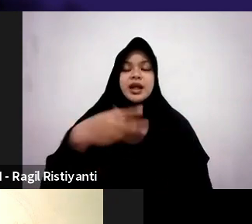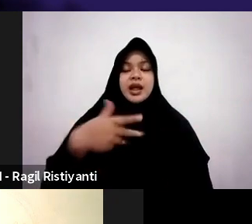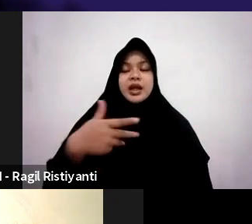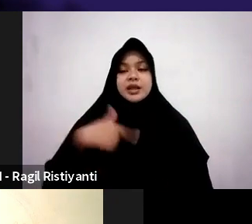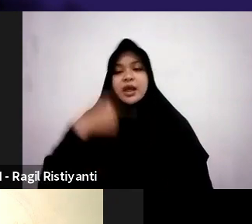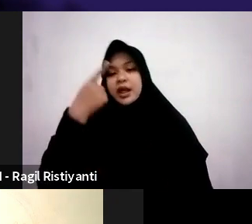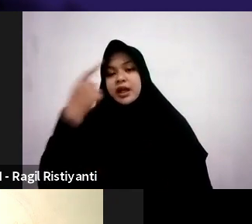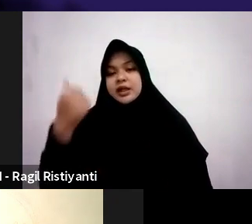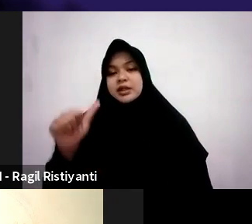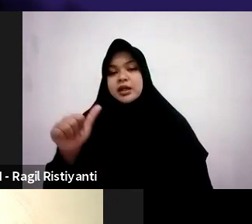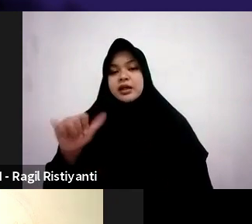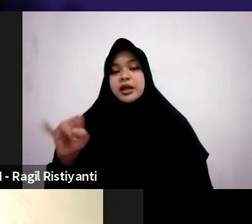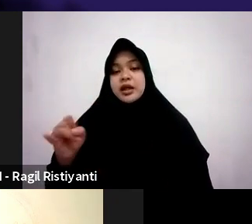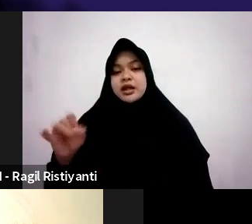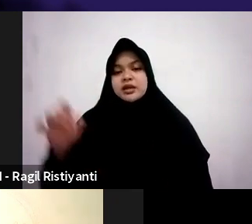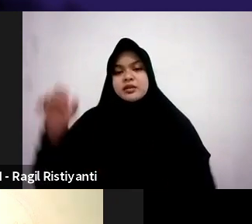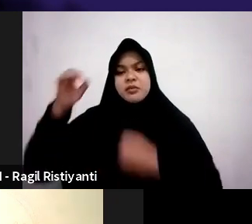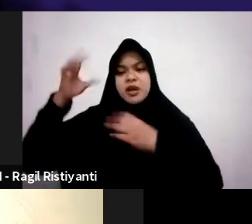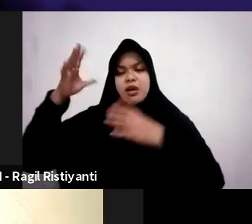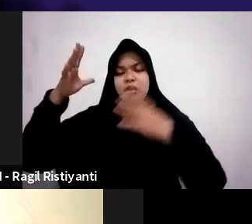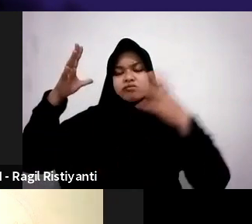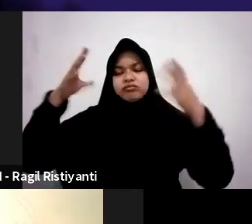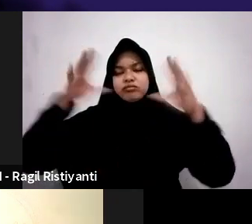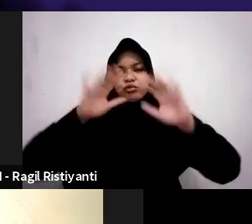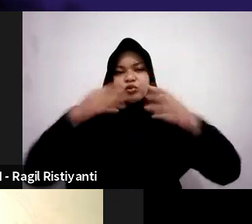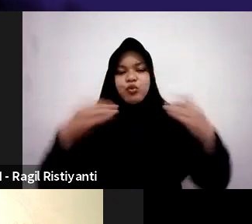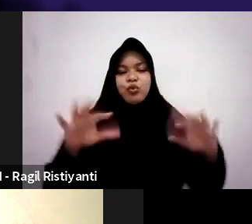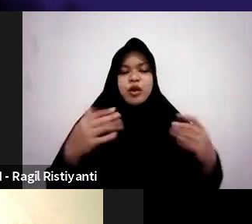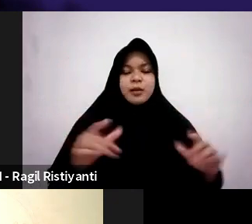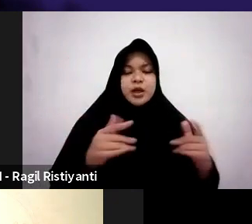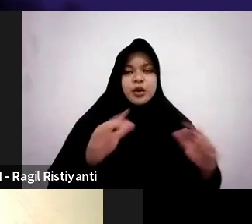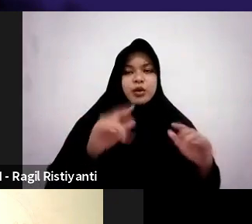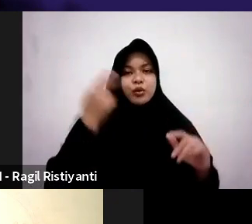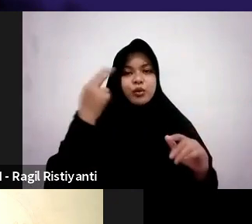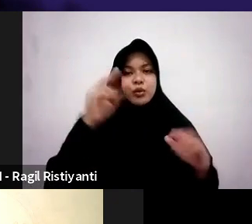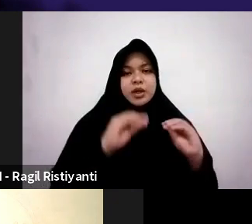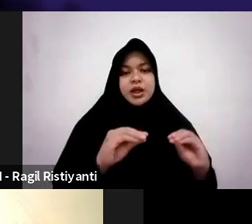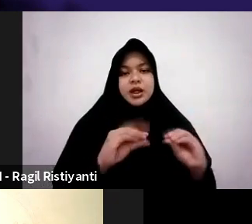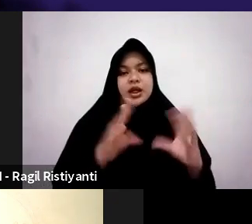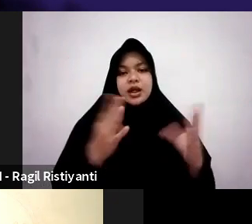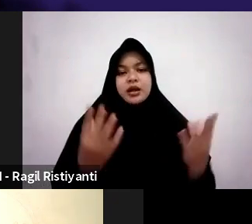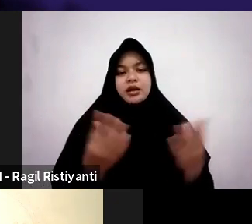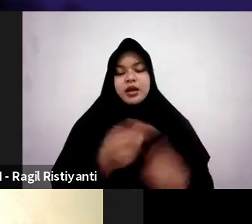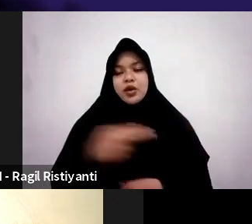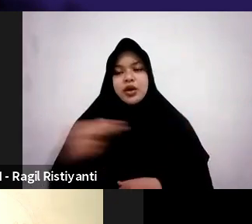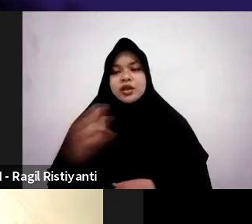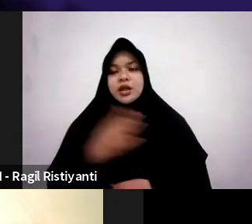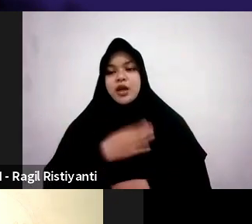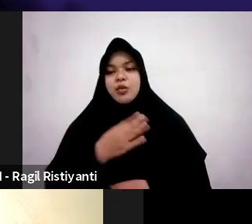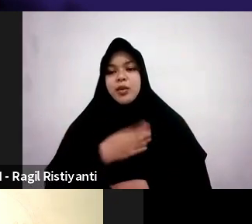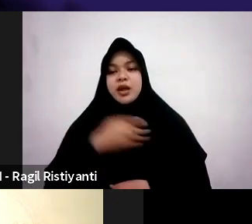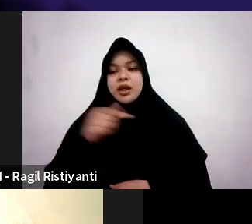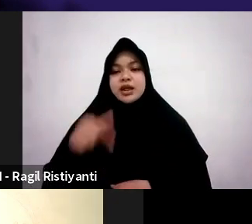ini akan menjadi inspirasi yang luar biasa untuk pendidikan inklusi di Kabupaten kami Kabupaten